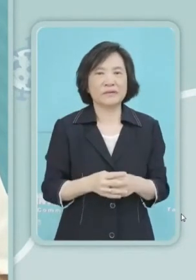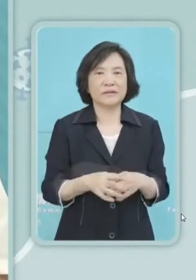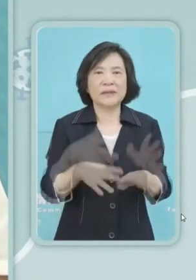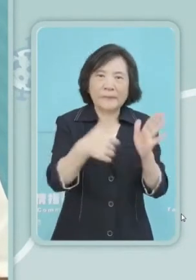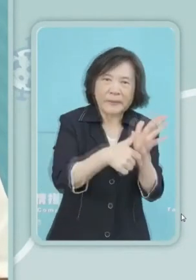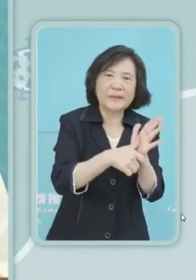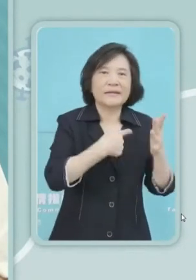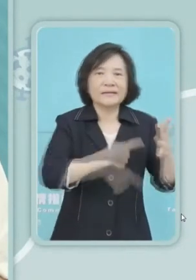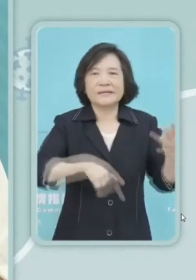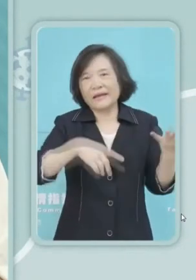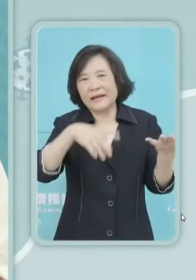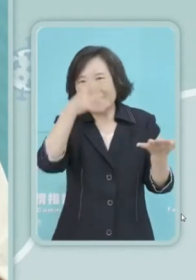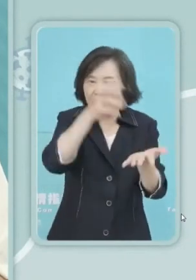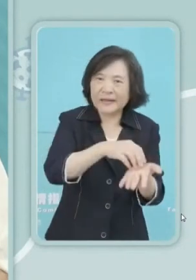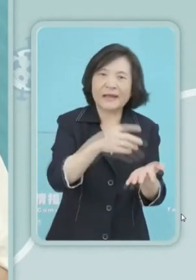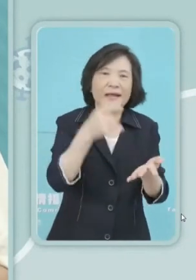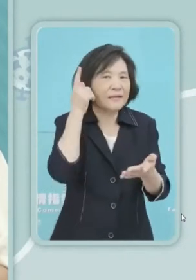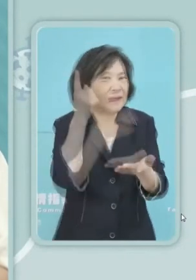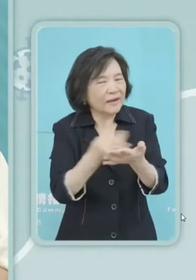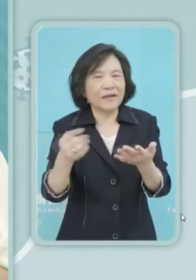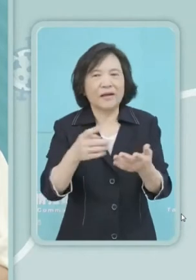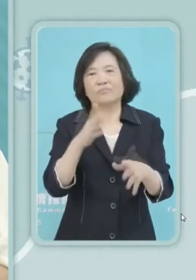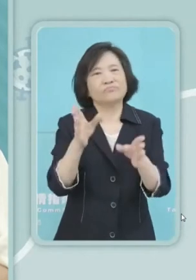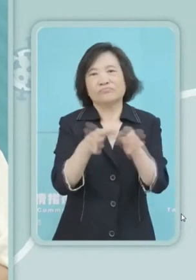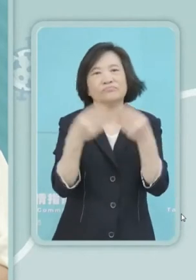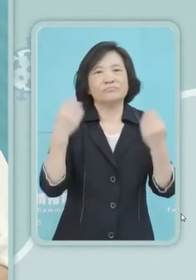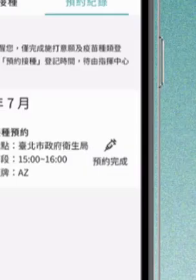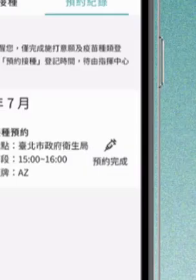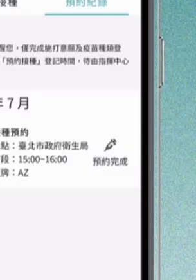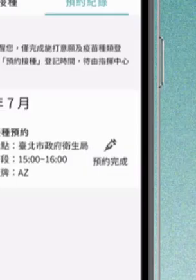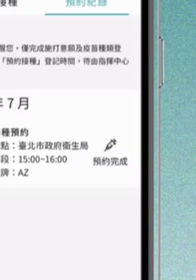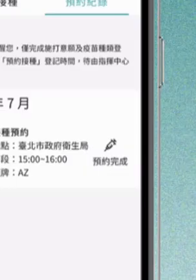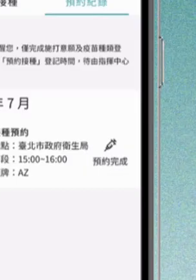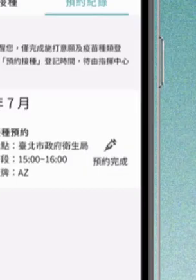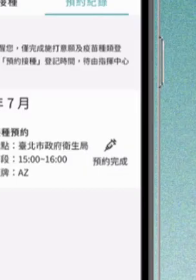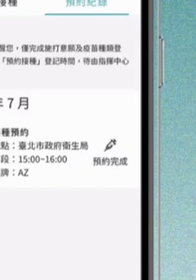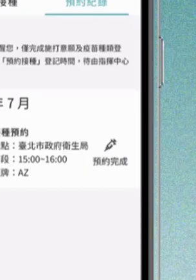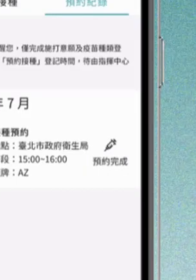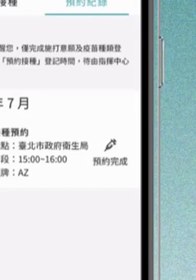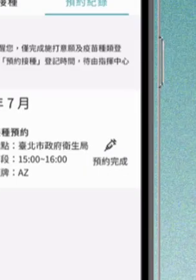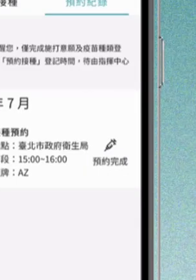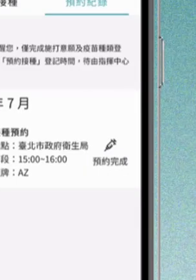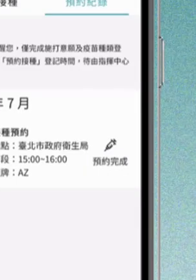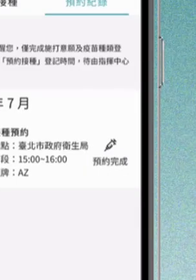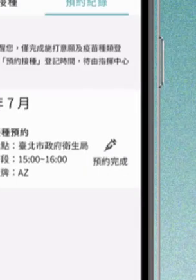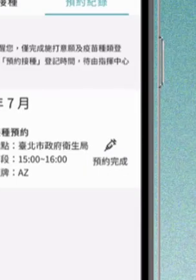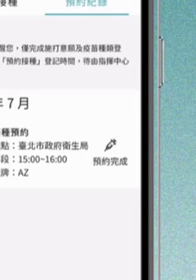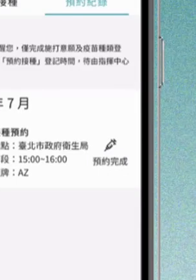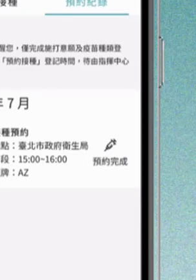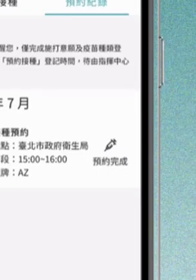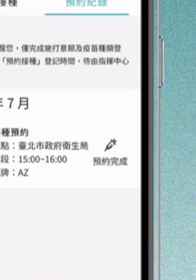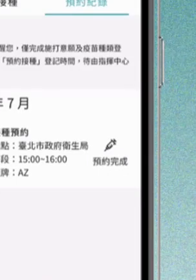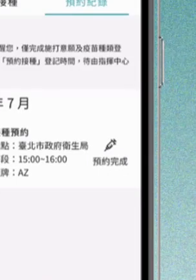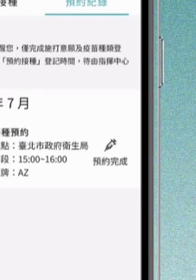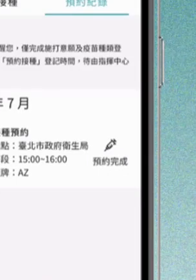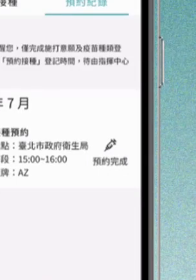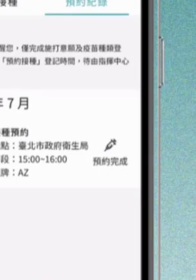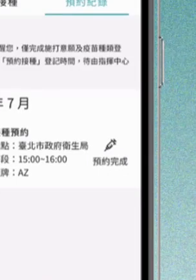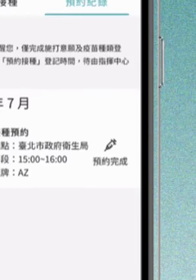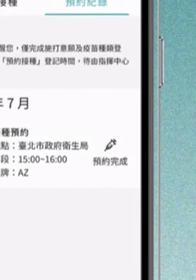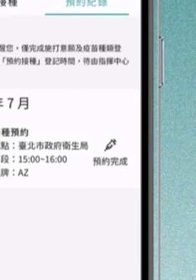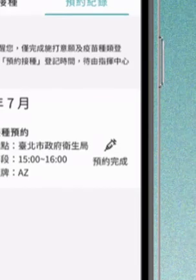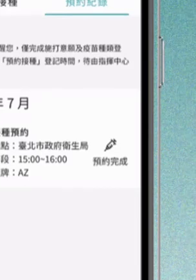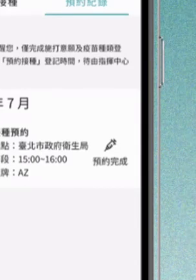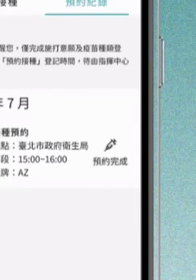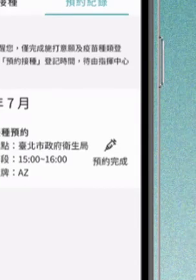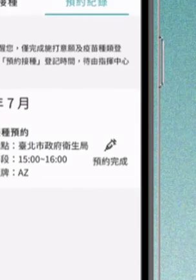姓名啦、身份证字号啦、电话号码，因为那个台北通上面就有的。所以我们是在这个唐凤的